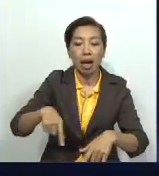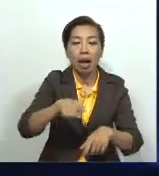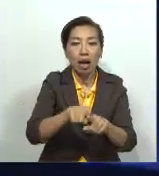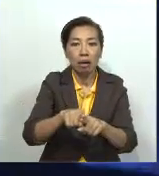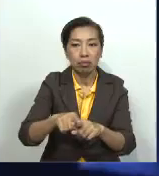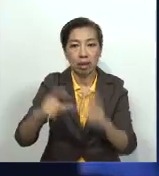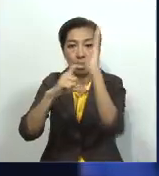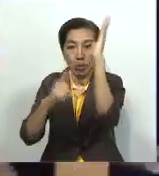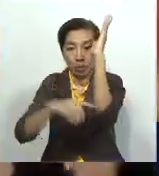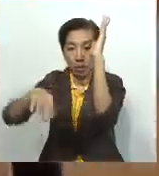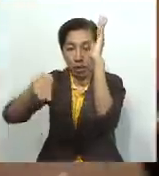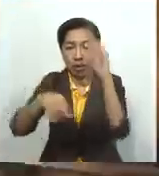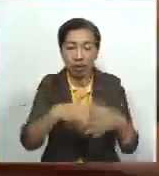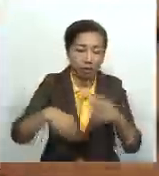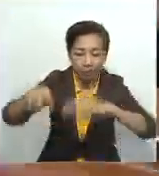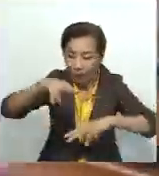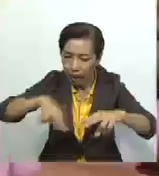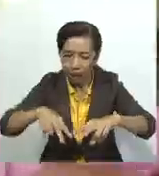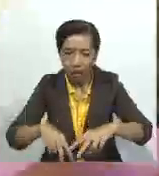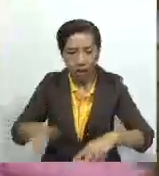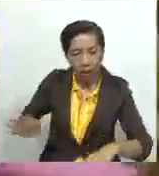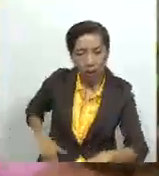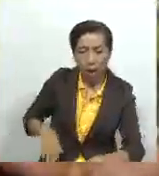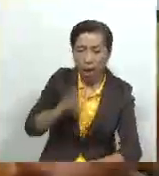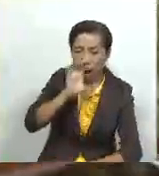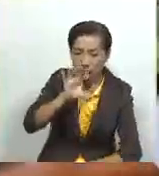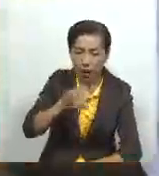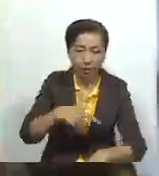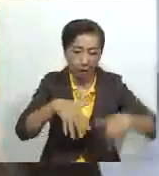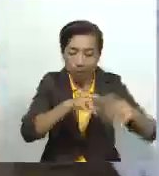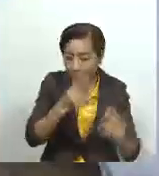ม้แล้วก็สุนัขเนี่ยเห่าผิดปกติพอเดินไปดูก็พบนายบัณฑิตน